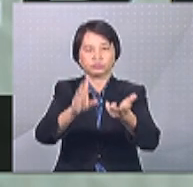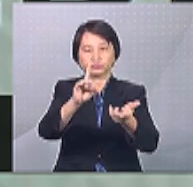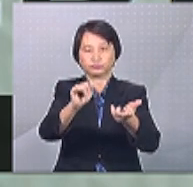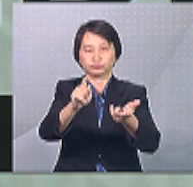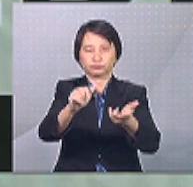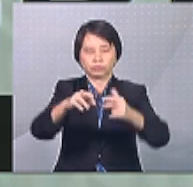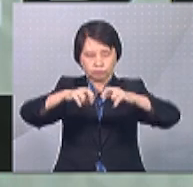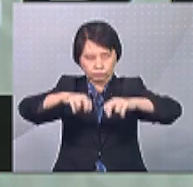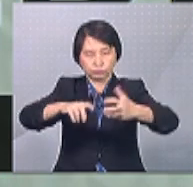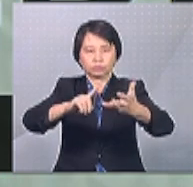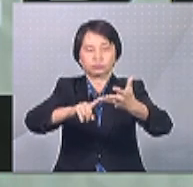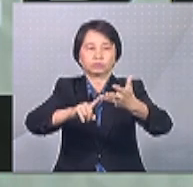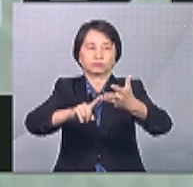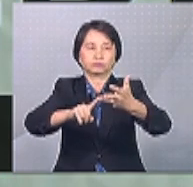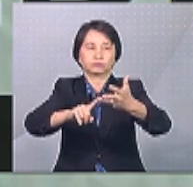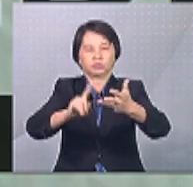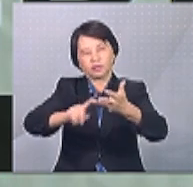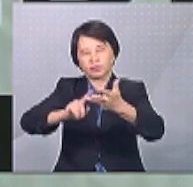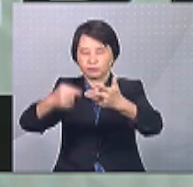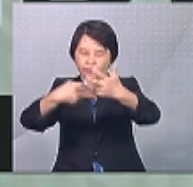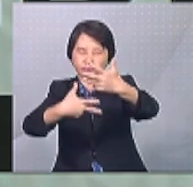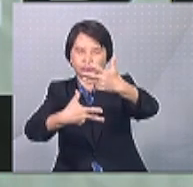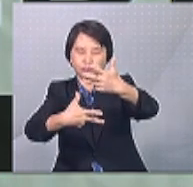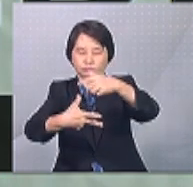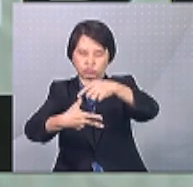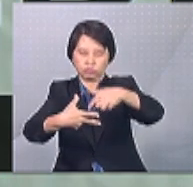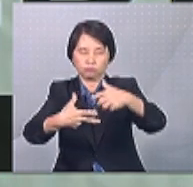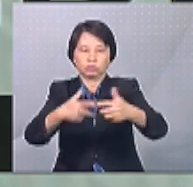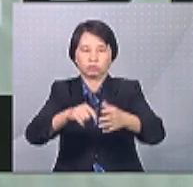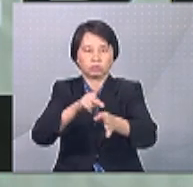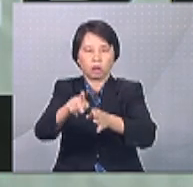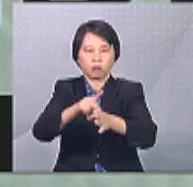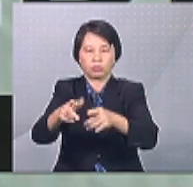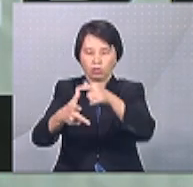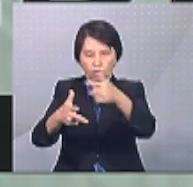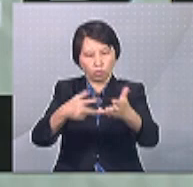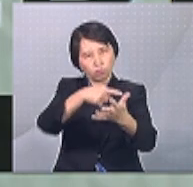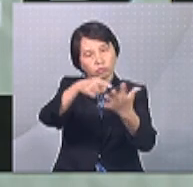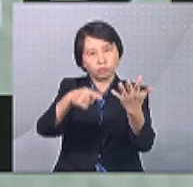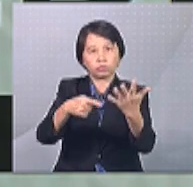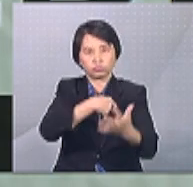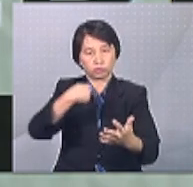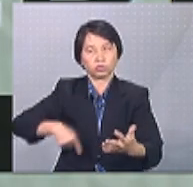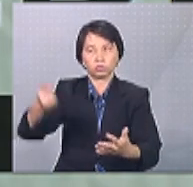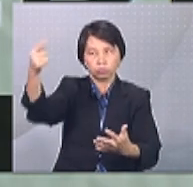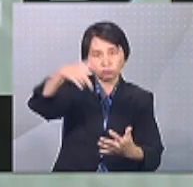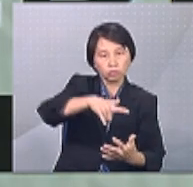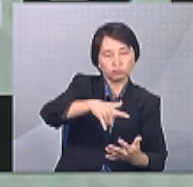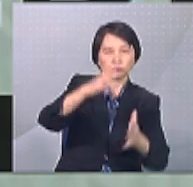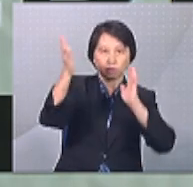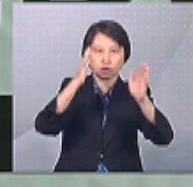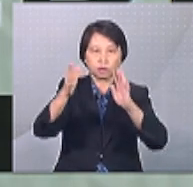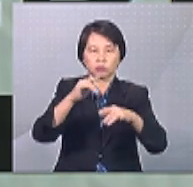analysis dan juga pelbagai kepakaran dan situlah. Jadi mungkin dengan kepakaran mereka